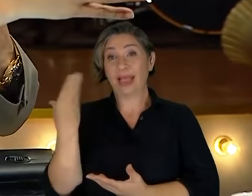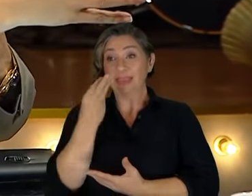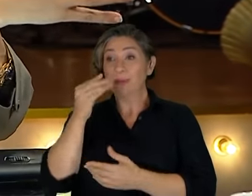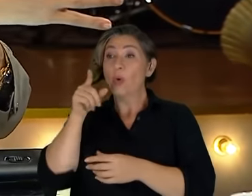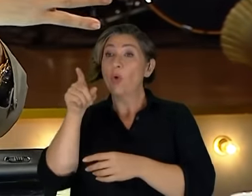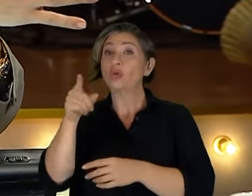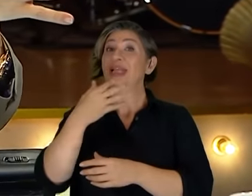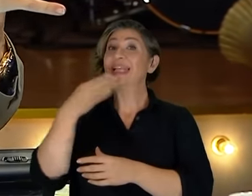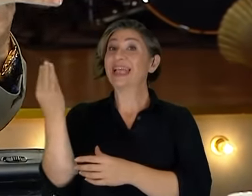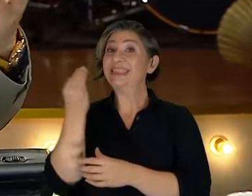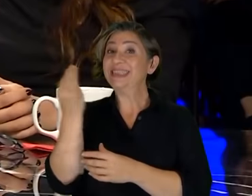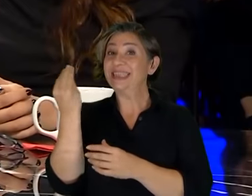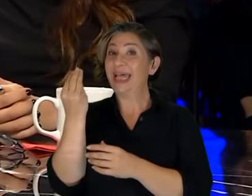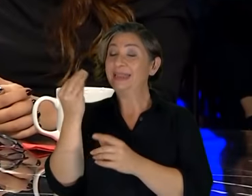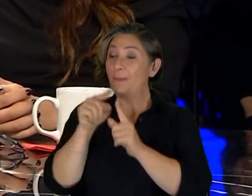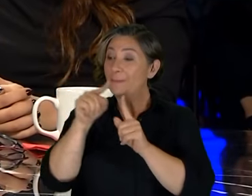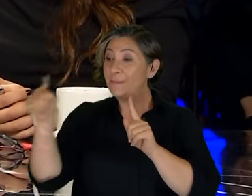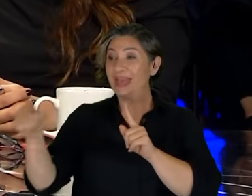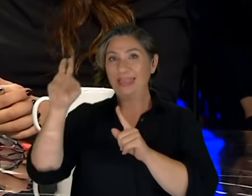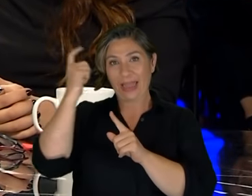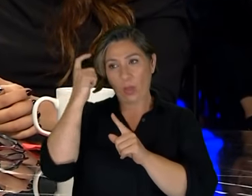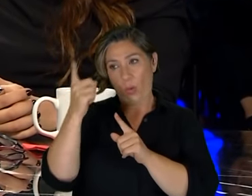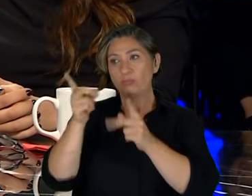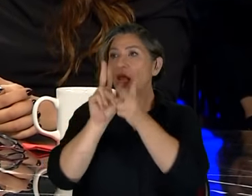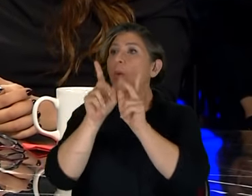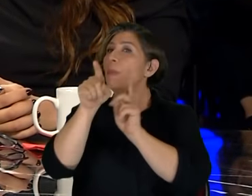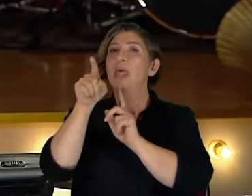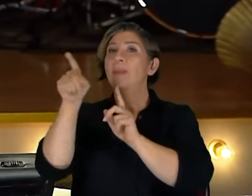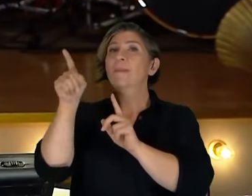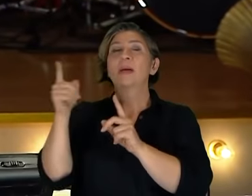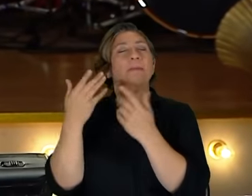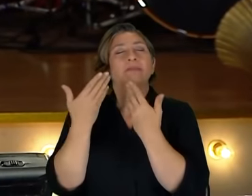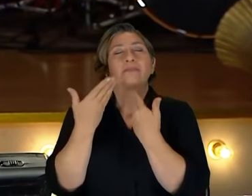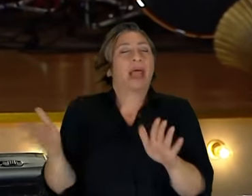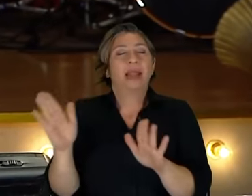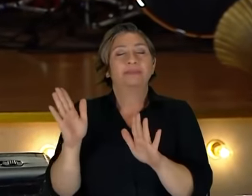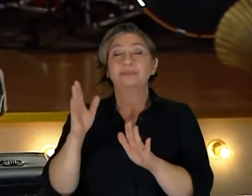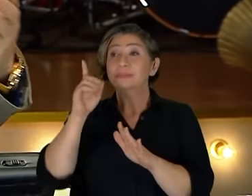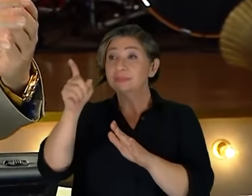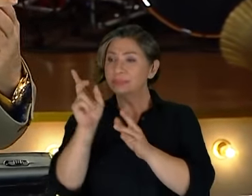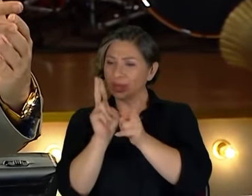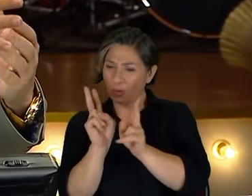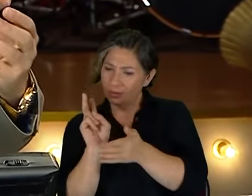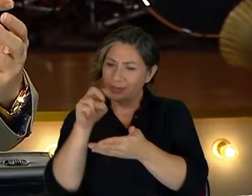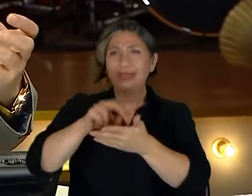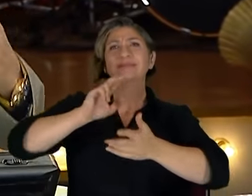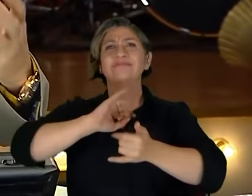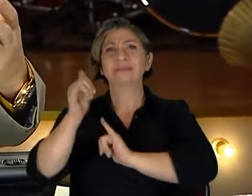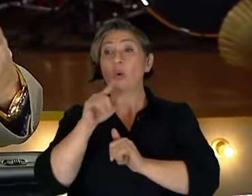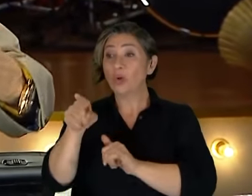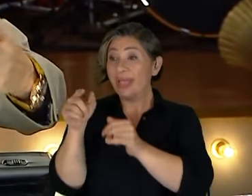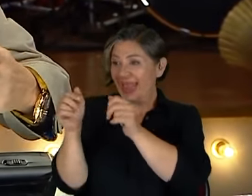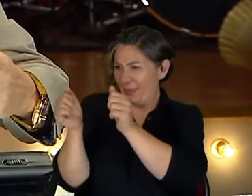gençliğim onun gençliğinden beri tanıyorum oynadığı oyunlardan. Bayılırım hakikaten sahnede. Yani onun yanında